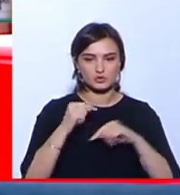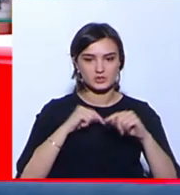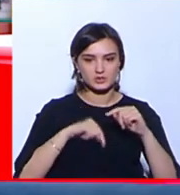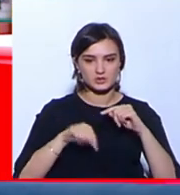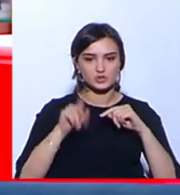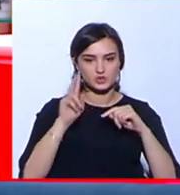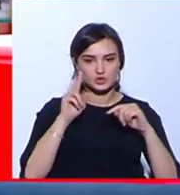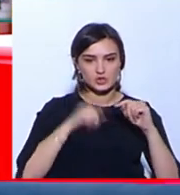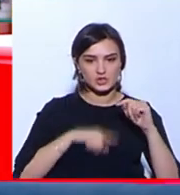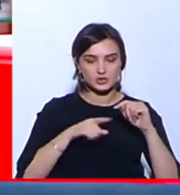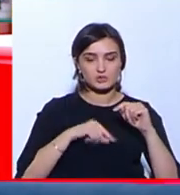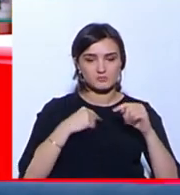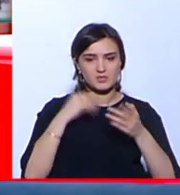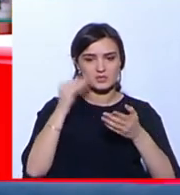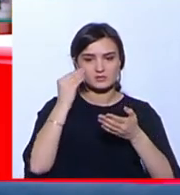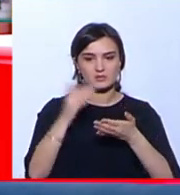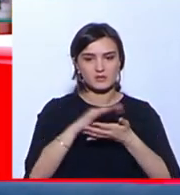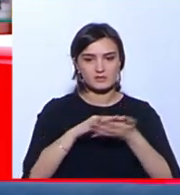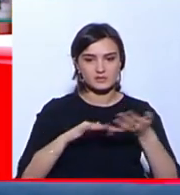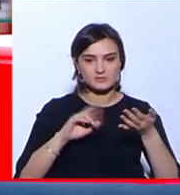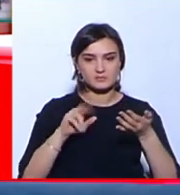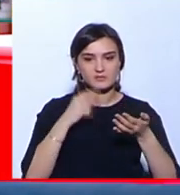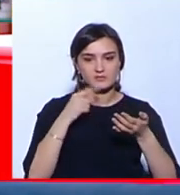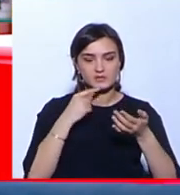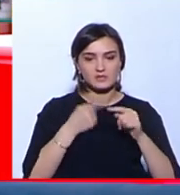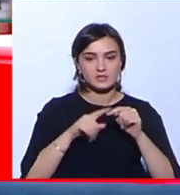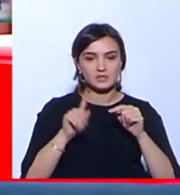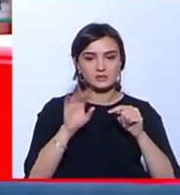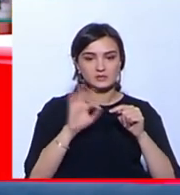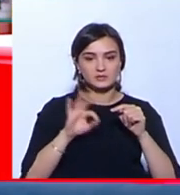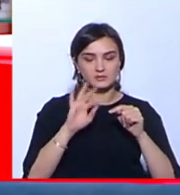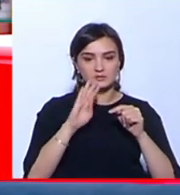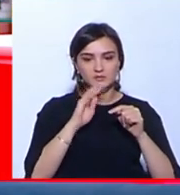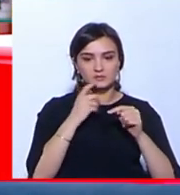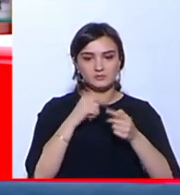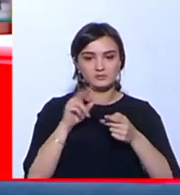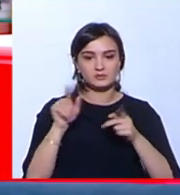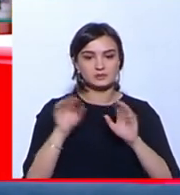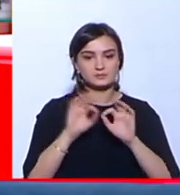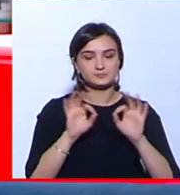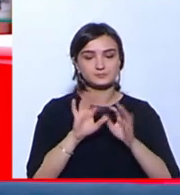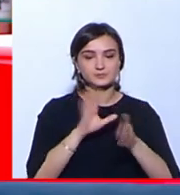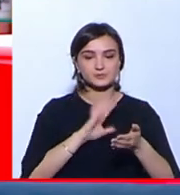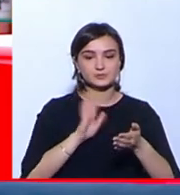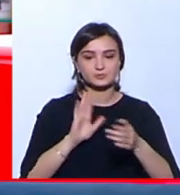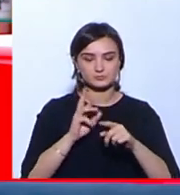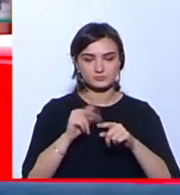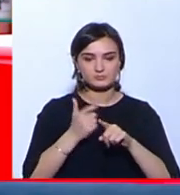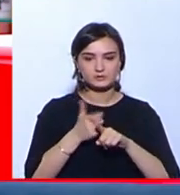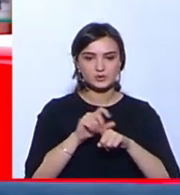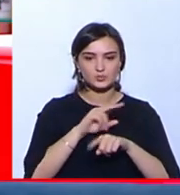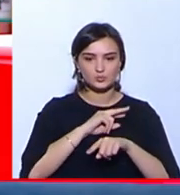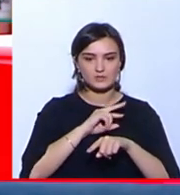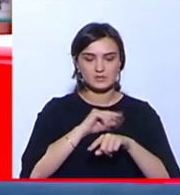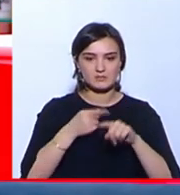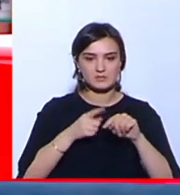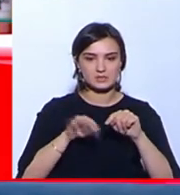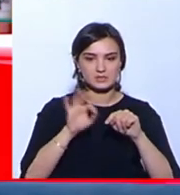მე გავაგრძელებ აზრს და ვიტყვი იმას, რადგანაც ქალბატონ ლალი ჯერ არ უთქვამს, მაგრამ ძალიან უყვარს ხოლმე როგორც ექიმს